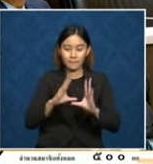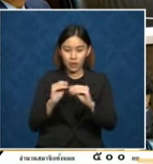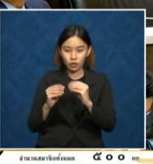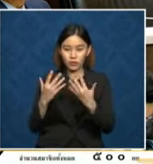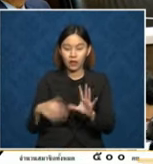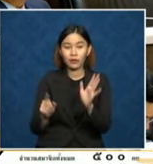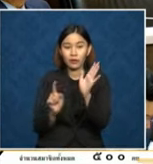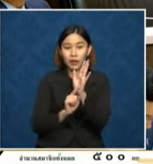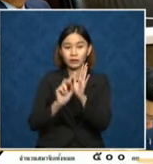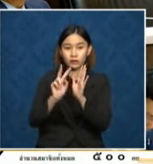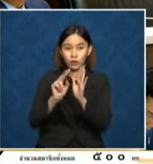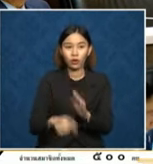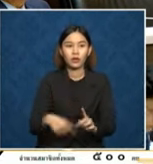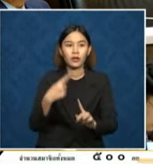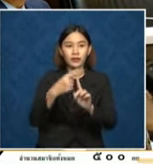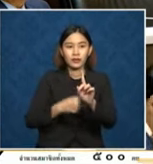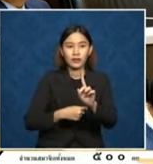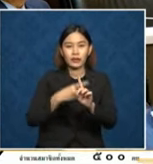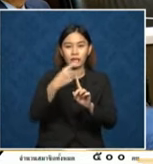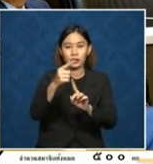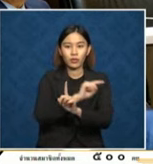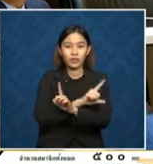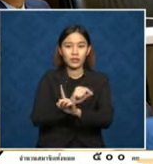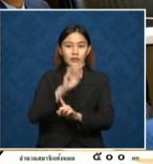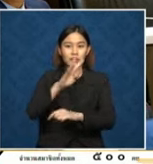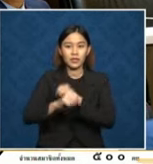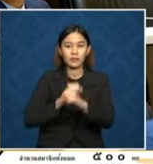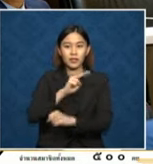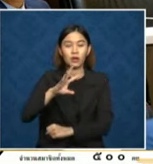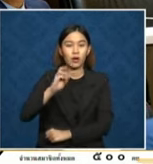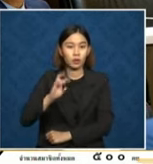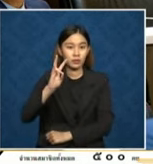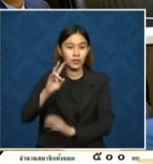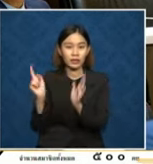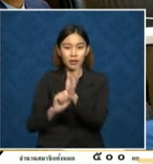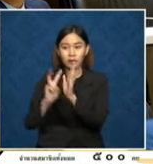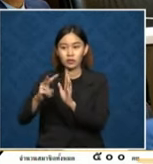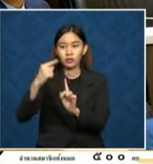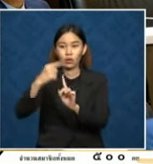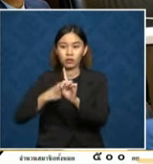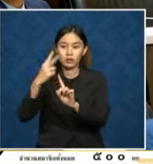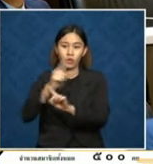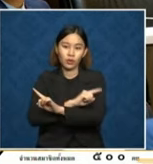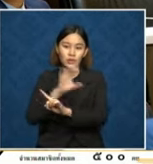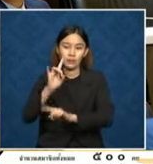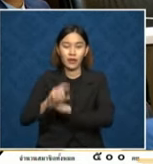ที่1เมื่อวันที่24มกราคม2567ครั้งที่2วันที่8กุม